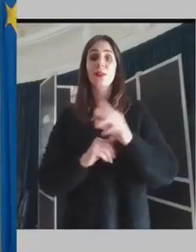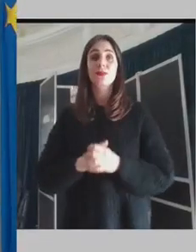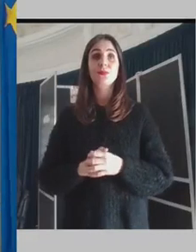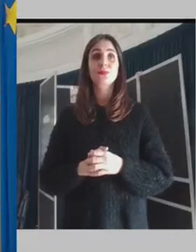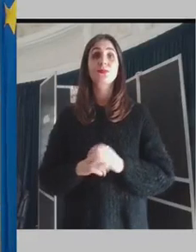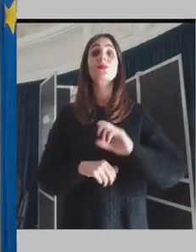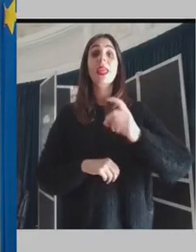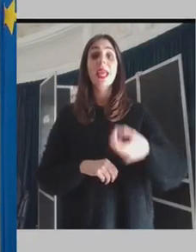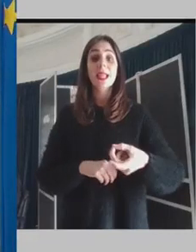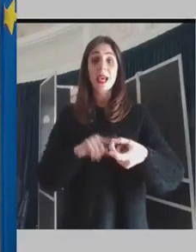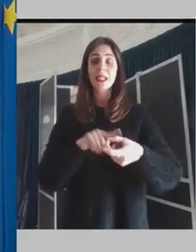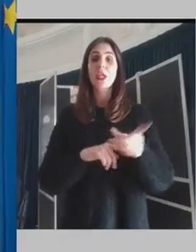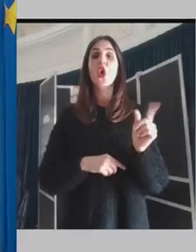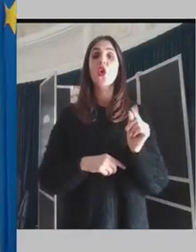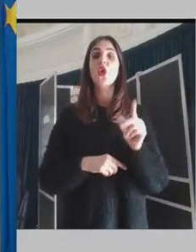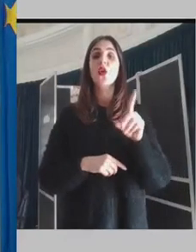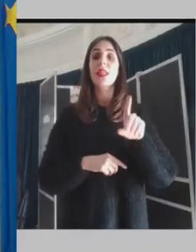Gagliardi con De Vivo.